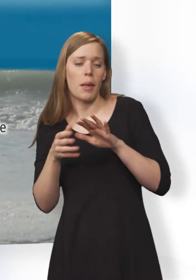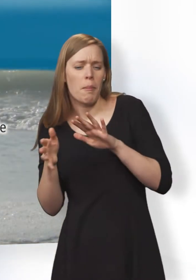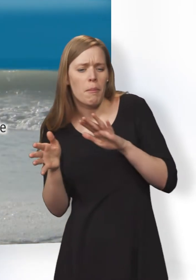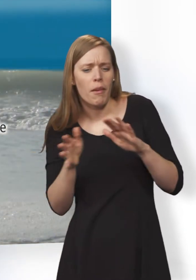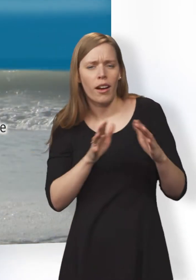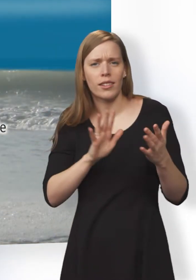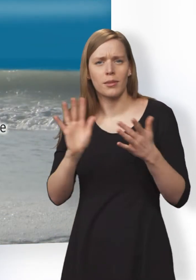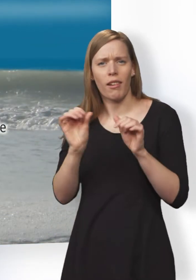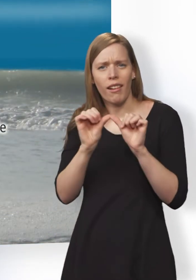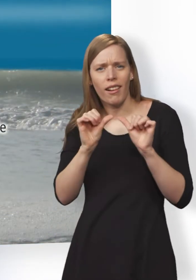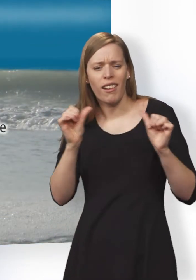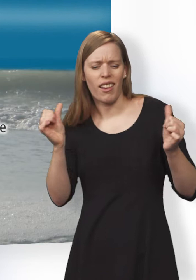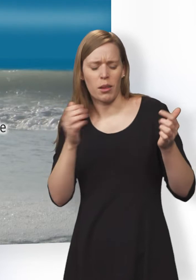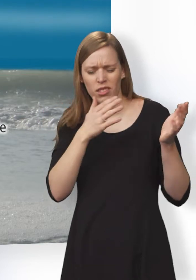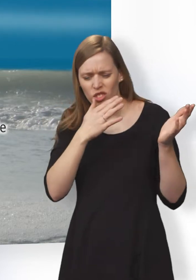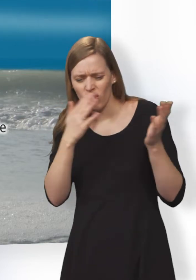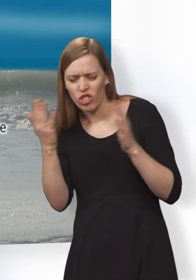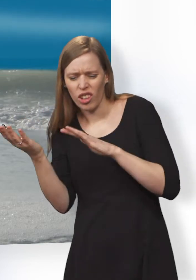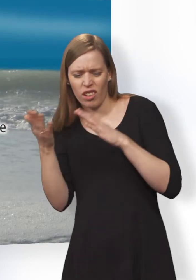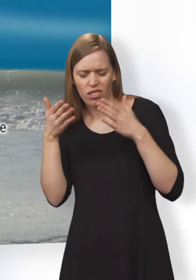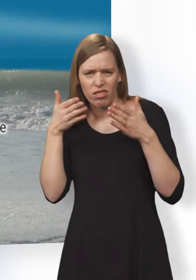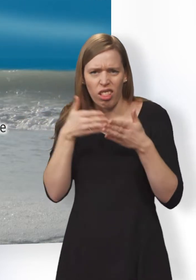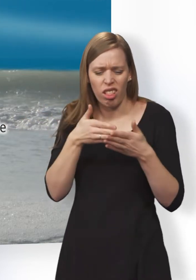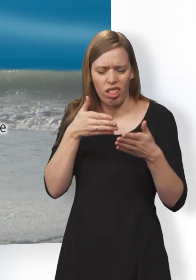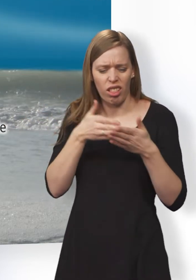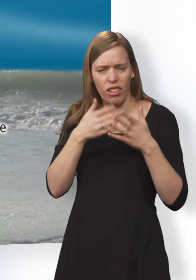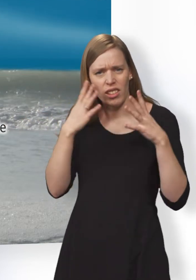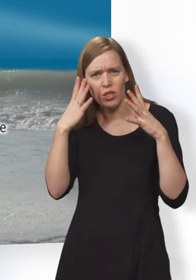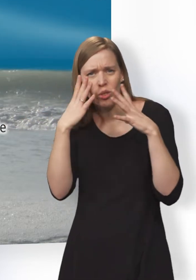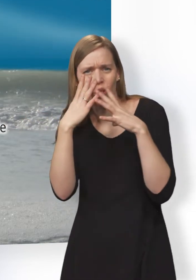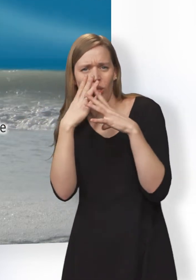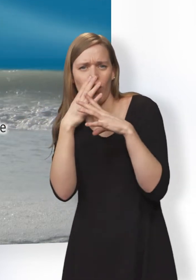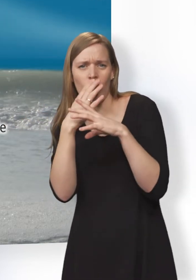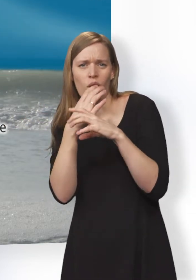auch wenn manche lebens weil du die